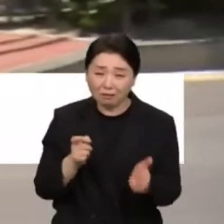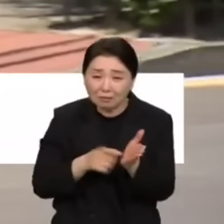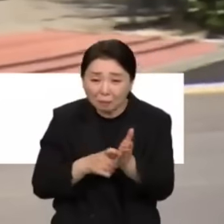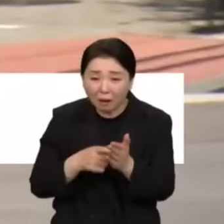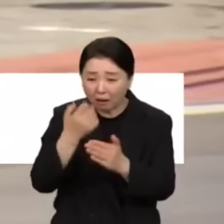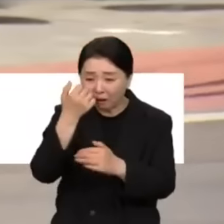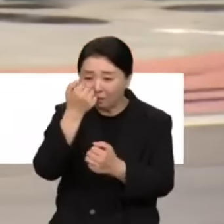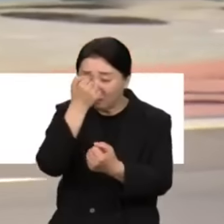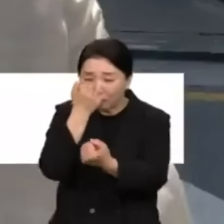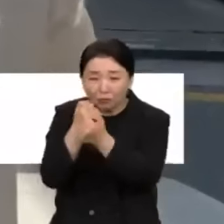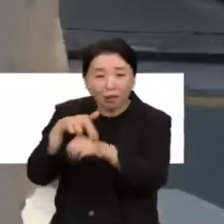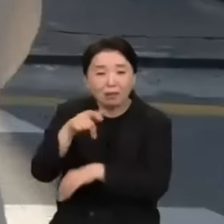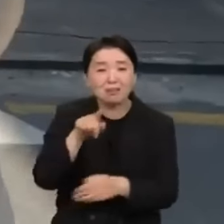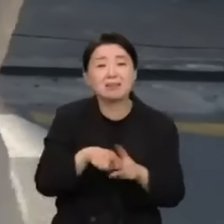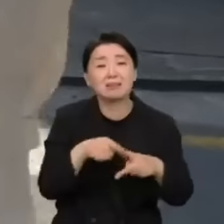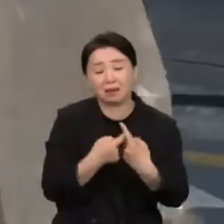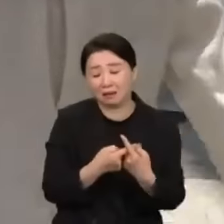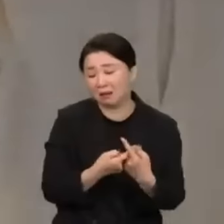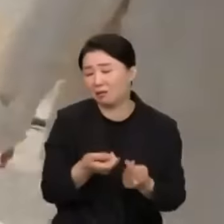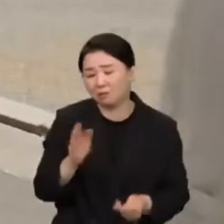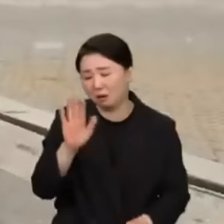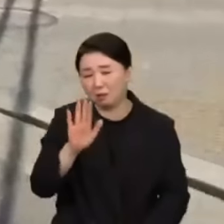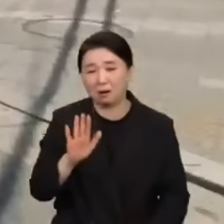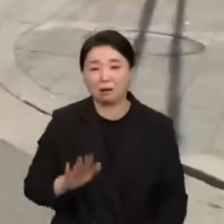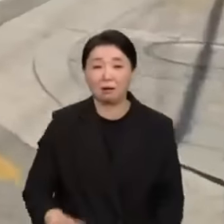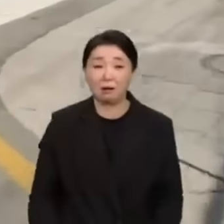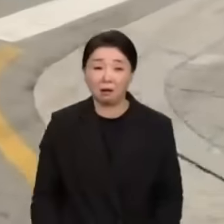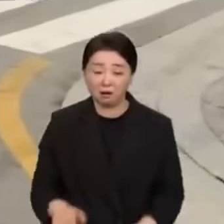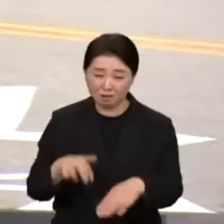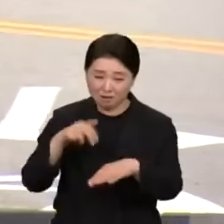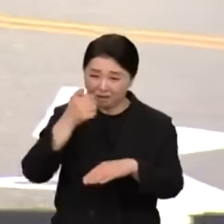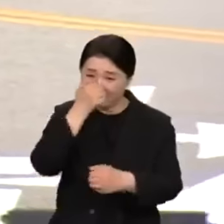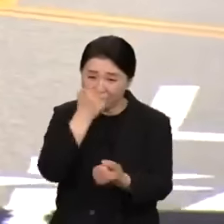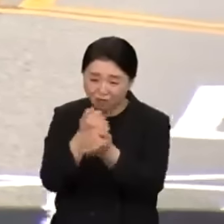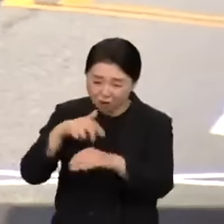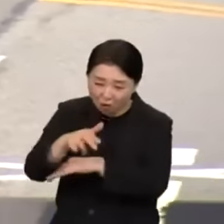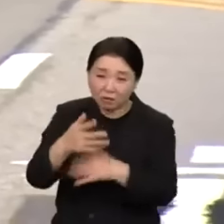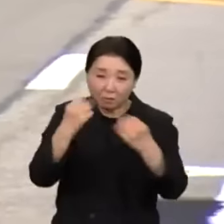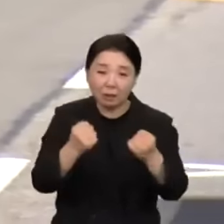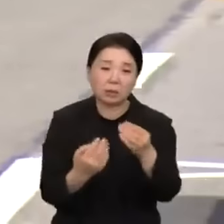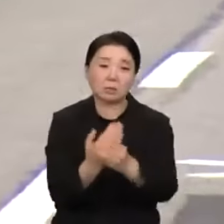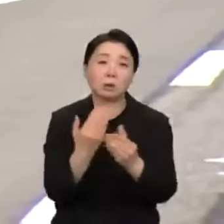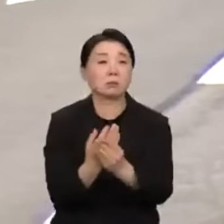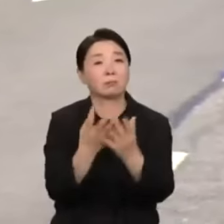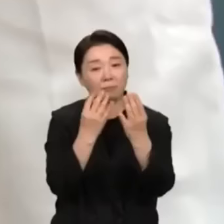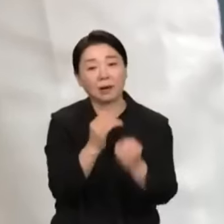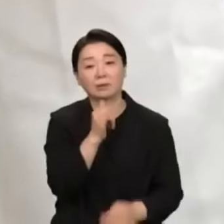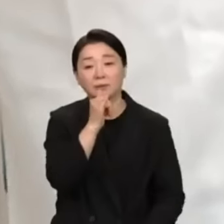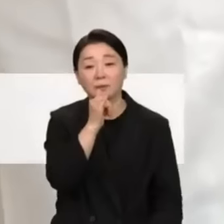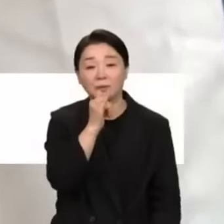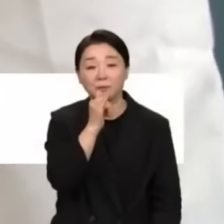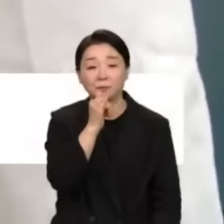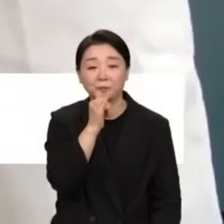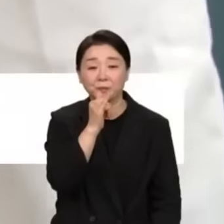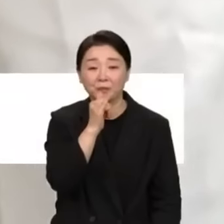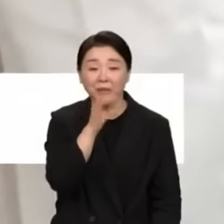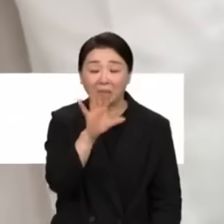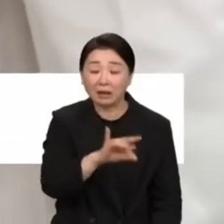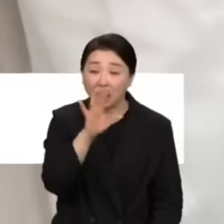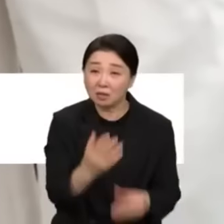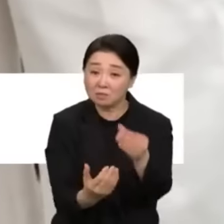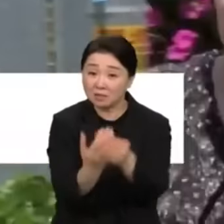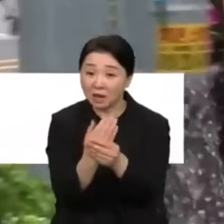건 이해하지만 무단 횡단이 잦은 곳일수록 사고 위험도 높습니다. 이따가 한 번씩 사고가 많이